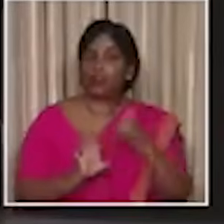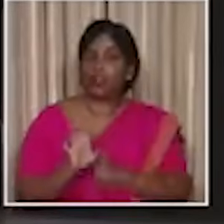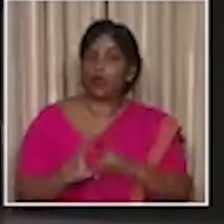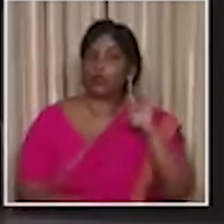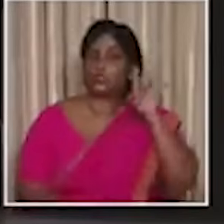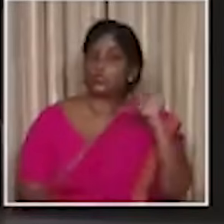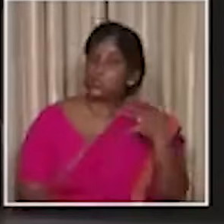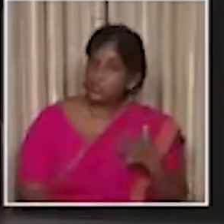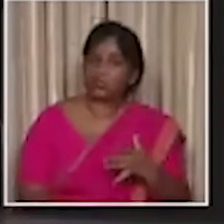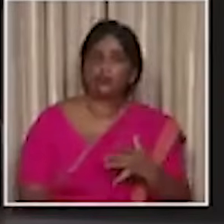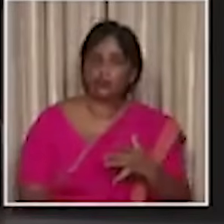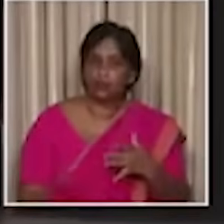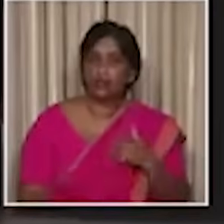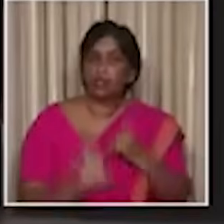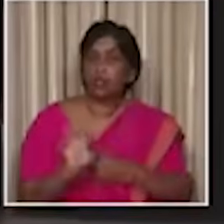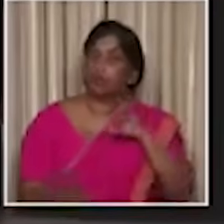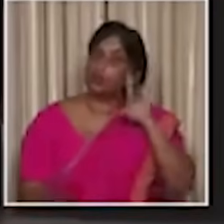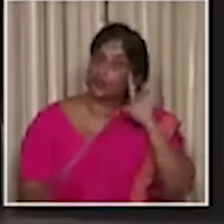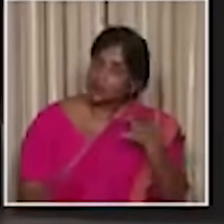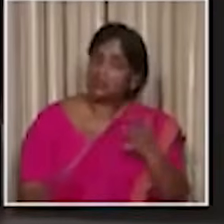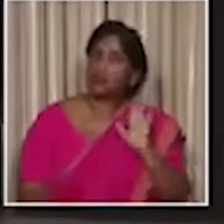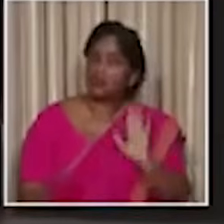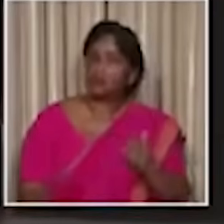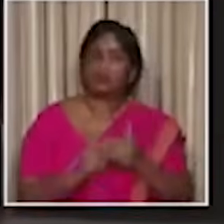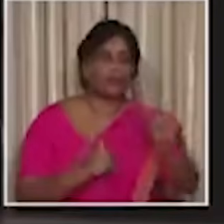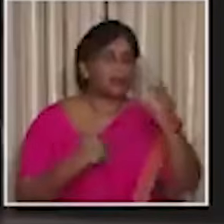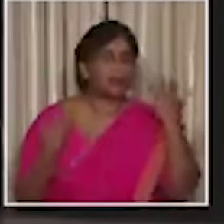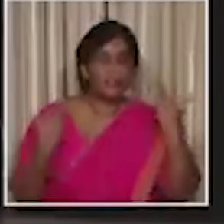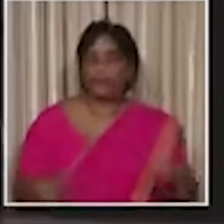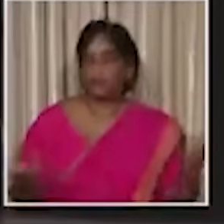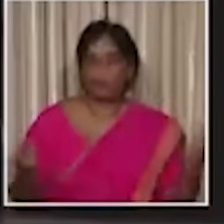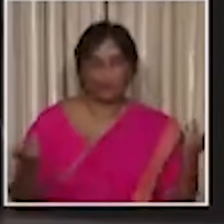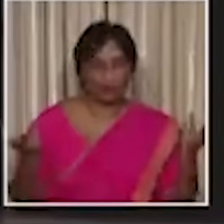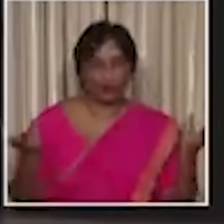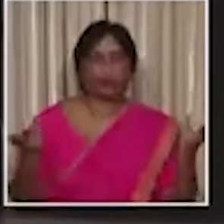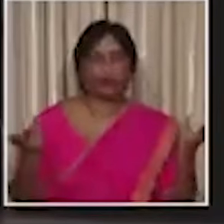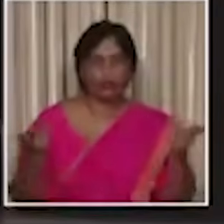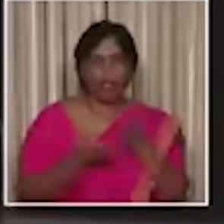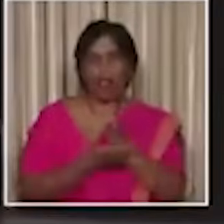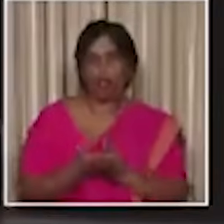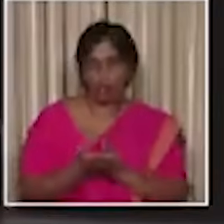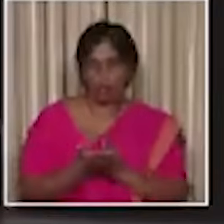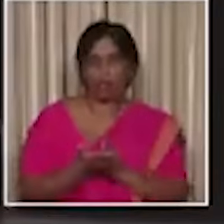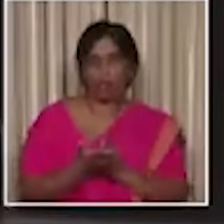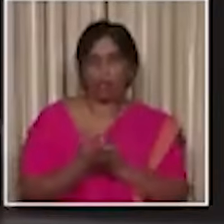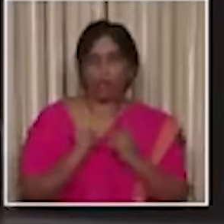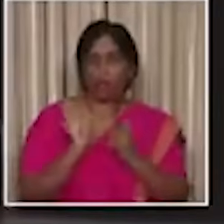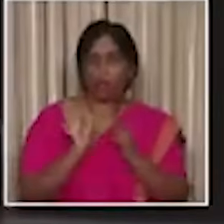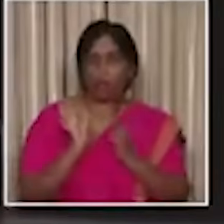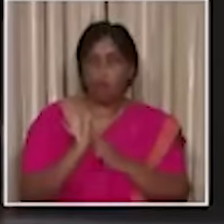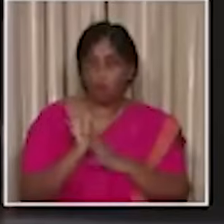100ක් ගත්තත් අවුරුදු 100ක් ගන්නතොත් ඒත් යන්න බෑ ඉවර කරන්න බෑ. ඔය ටික කොටසකට. ඔය බුලංකුළුම